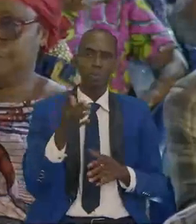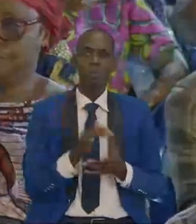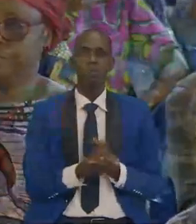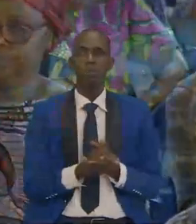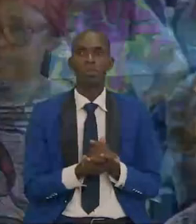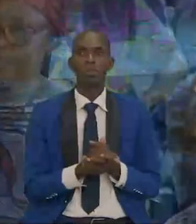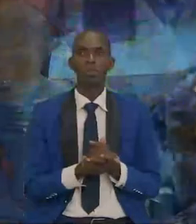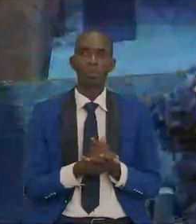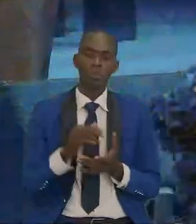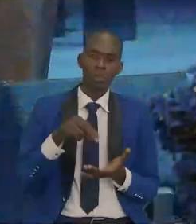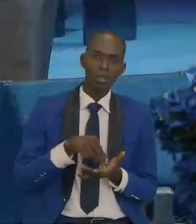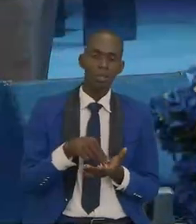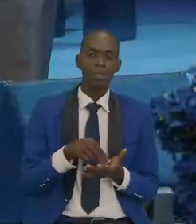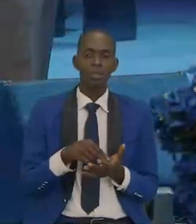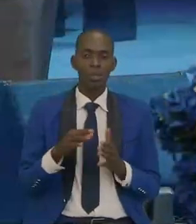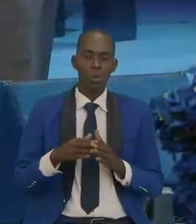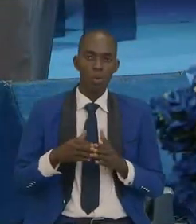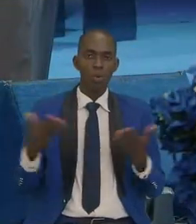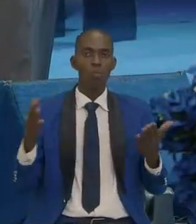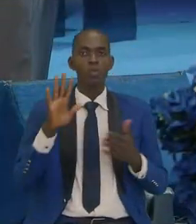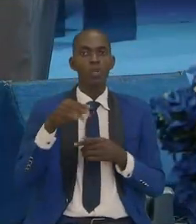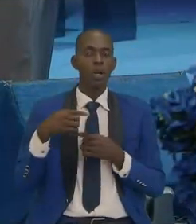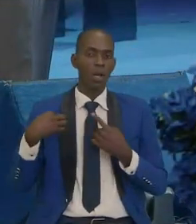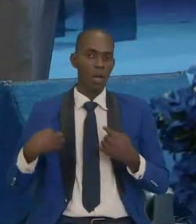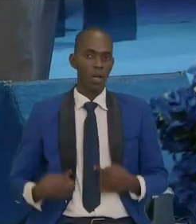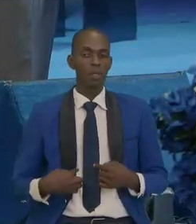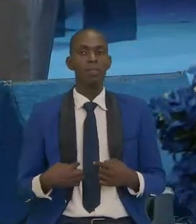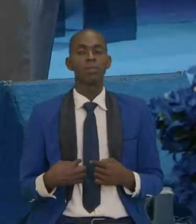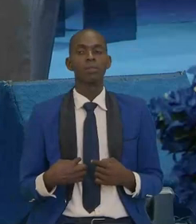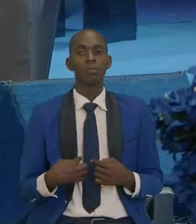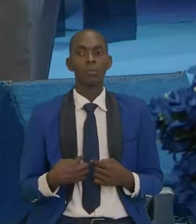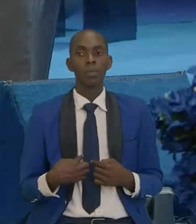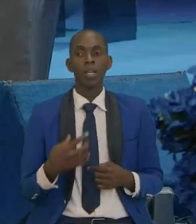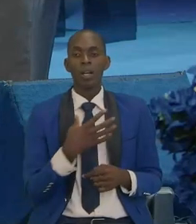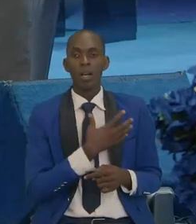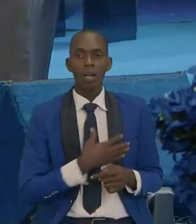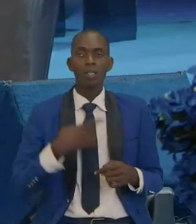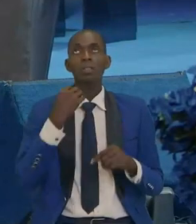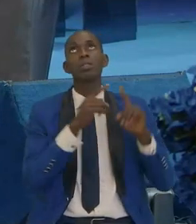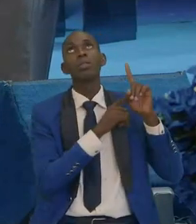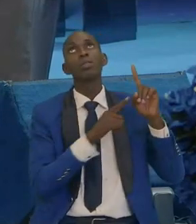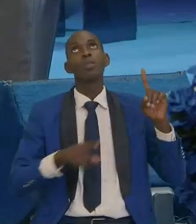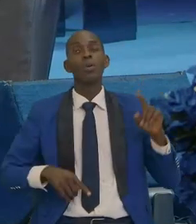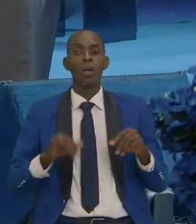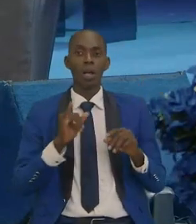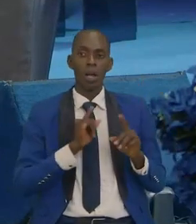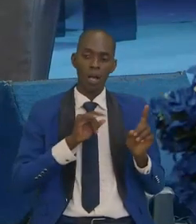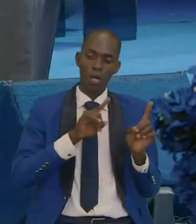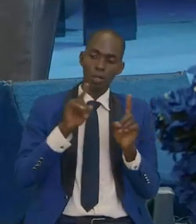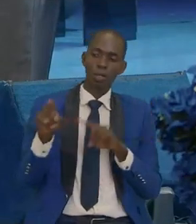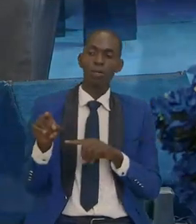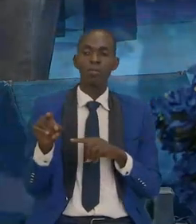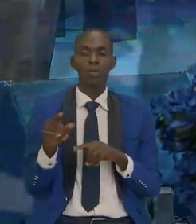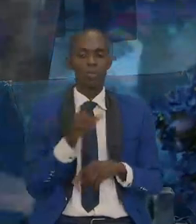vous bénisse là-bas. Tenez-vous debout, ouvrez votre cœur à ce salut du Seigneur. Tu